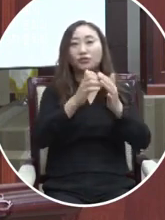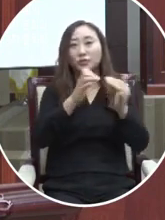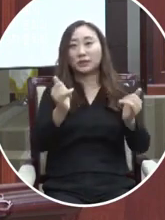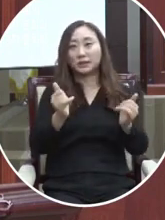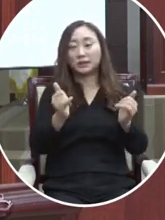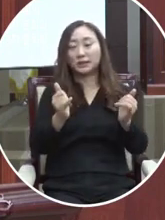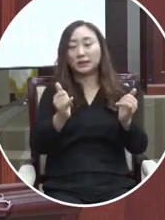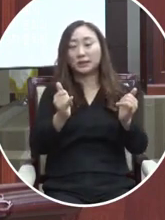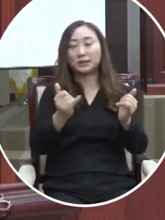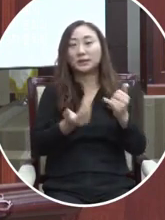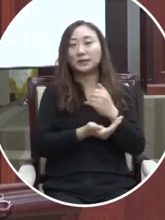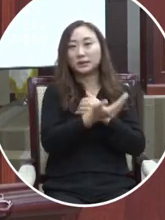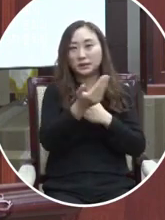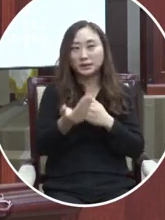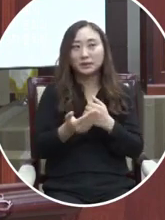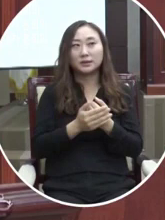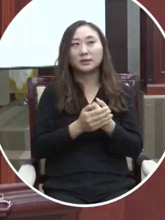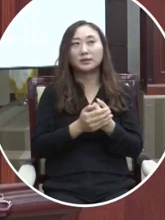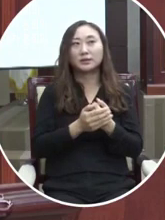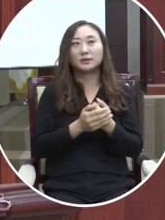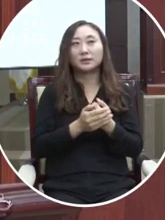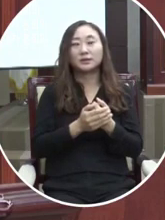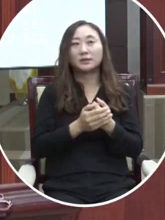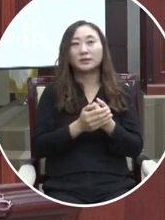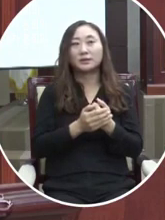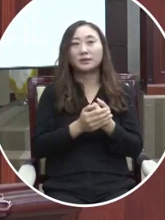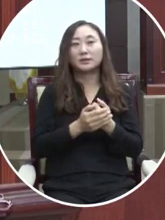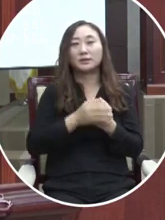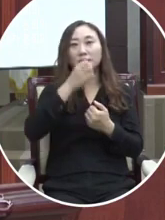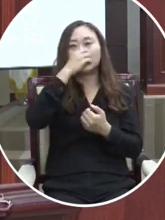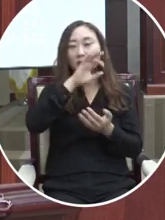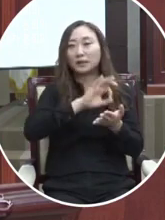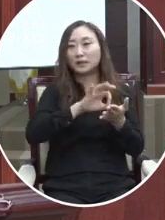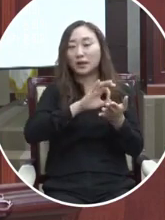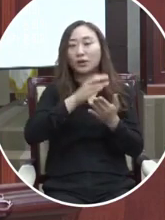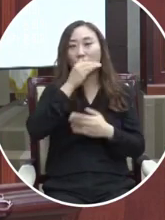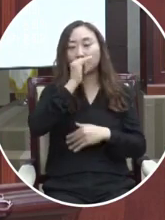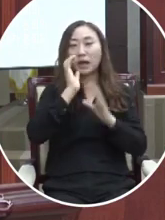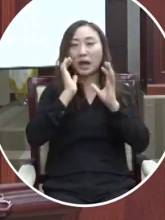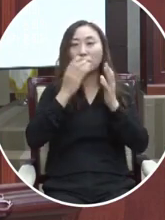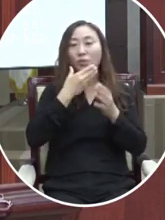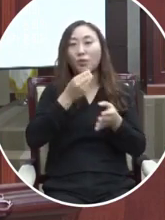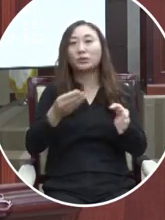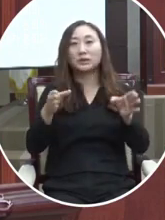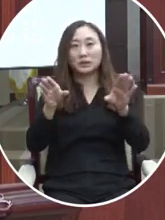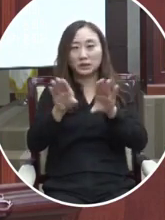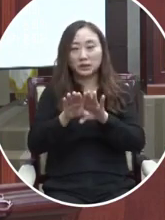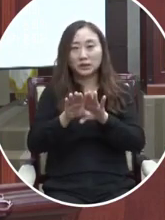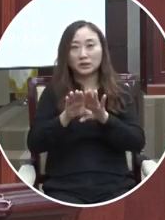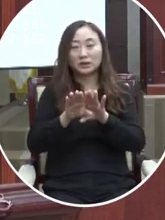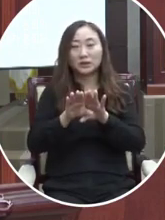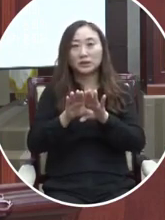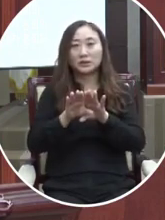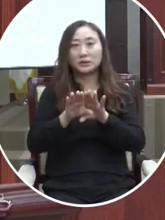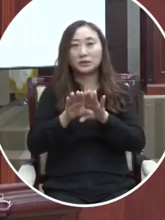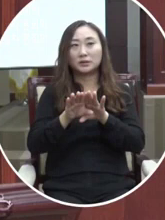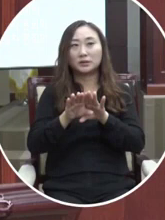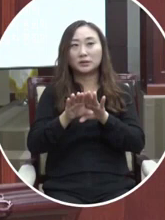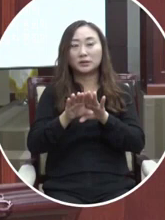농구민들께서 비용을 지불하지 않고도 사용할 수 있는 아동복지시설이 피노파미아라는